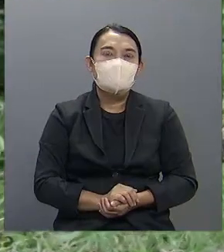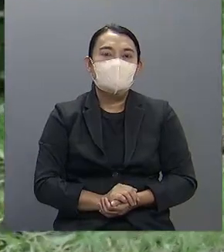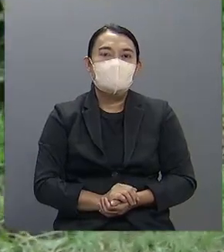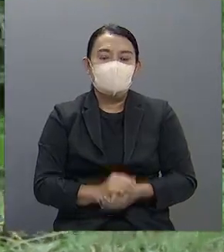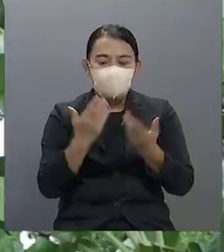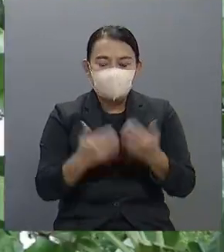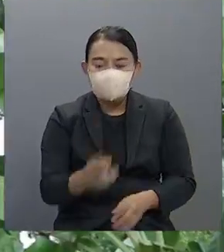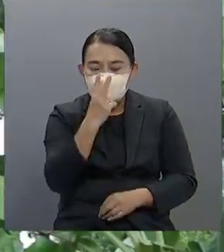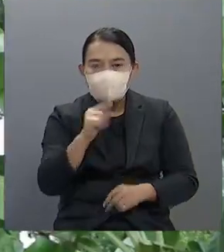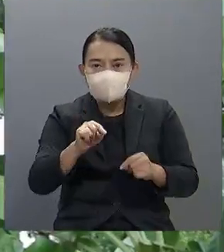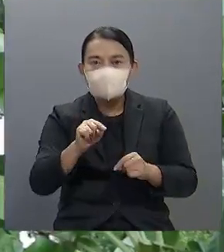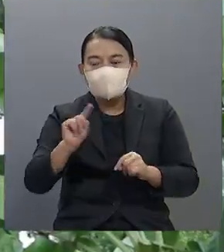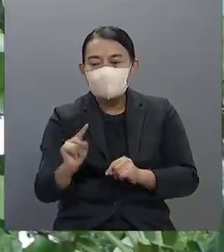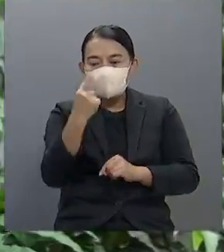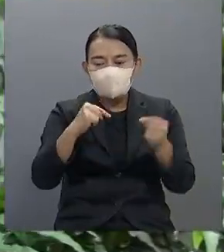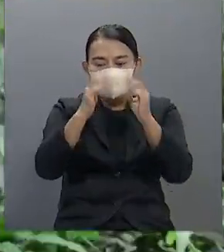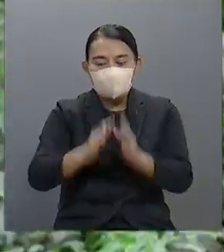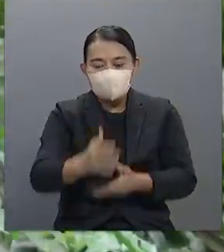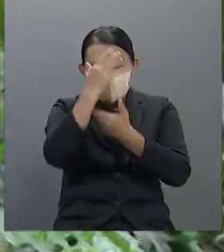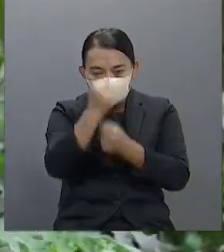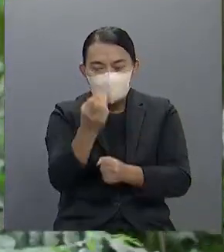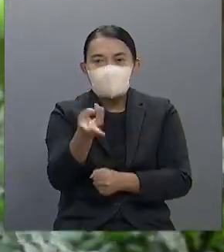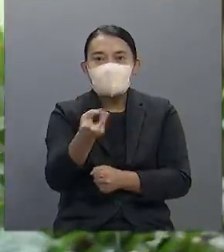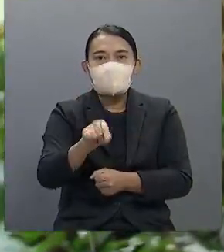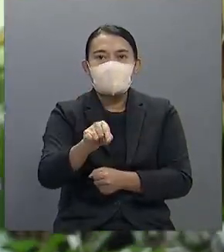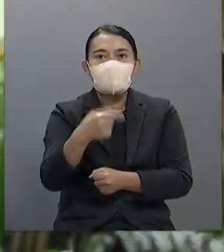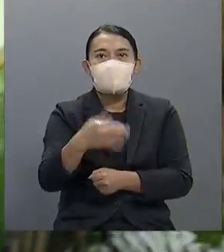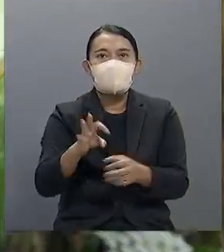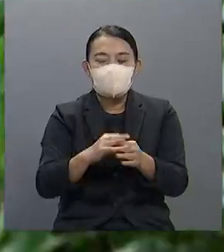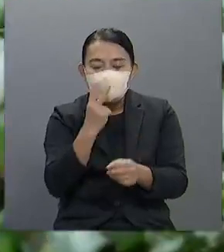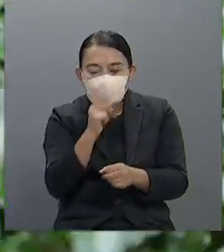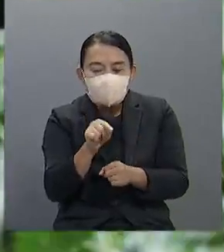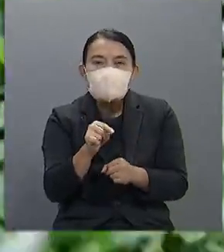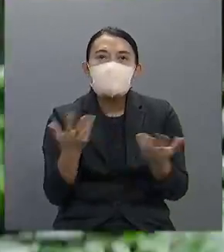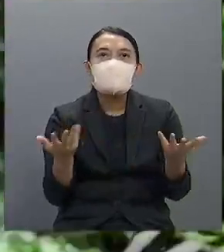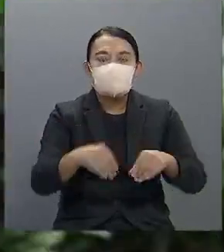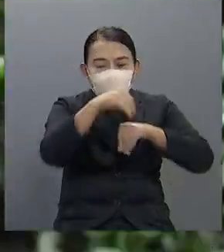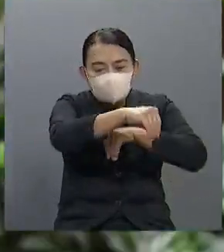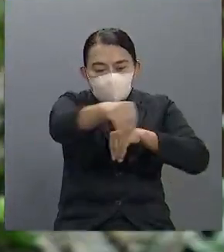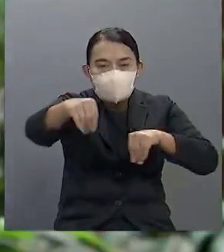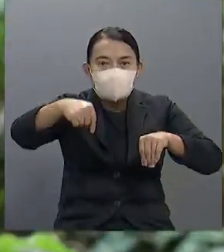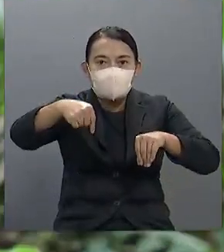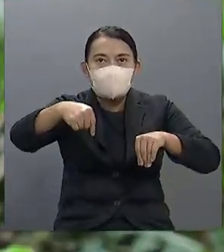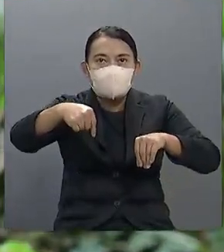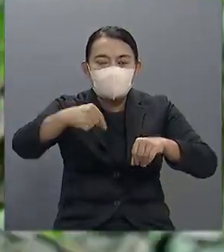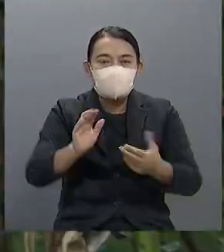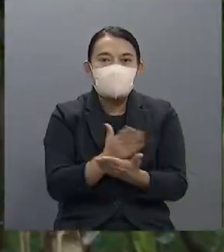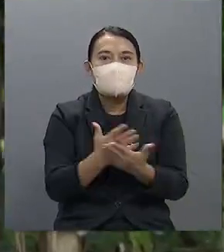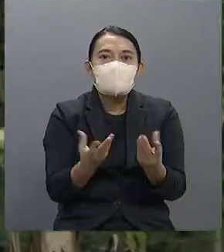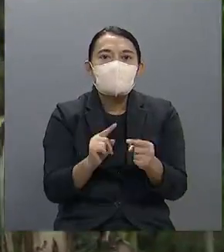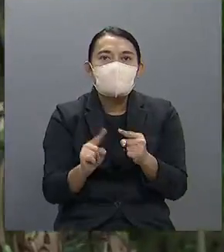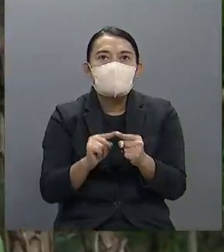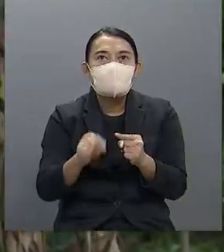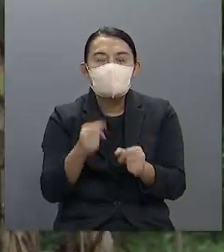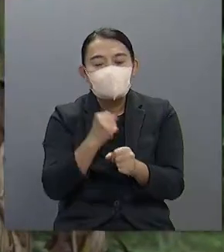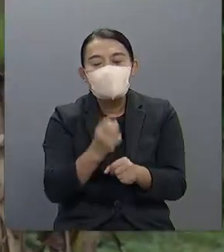นสนใจอยู่แค่ไม่กี่หลังคาเรือนนะครับเราเริ่มเข้ามาเสร็จสิ่งที่เราเห็นคือเราปลูกพื้นที่นะครับเราแบ่งพื้นที่เล็กๆนะครับเพื่อทดลองปลูกแล้วก็ปลูกอัน